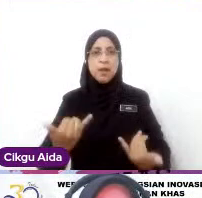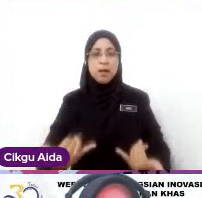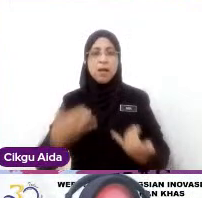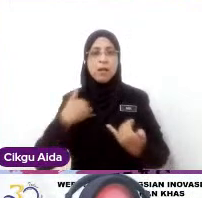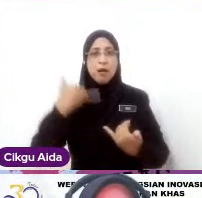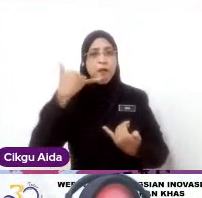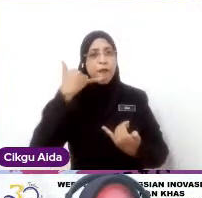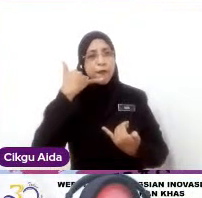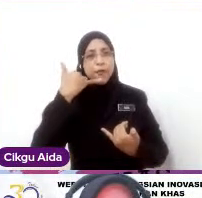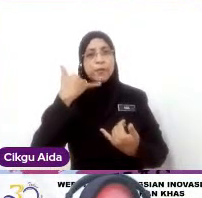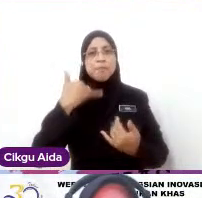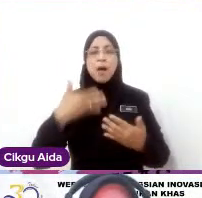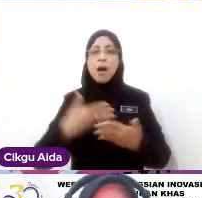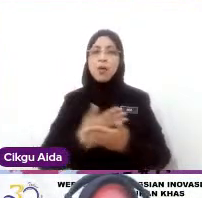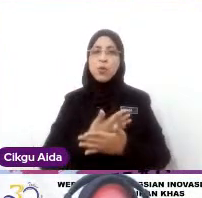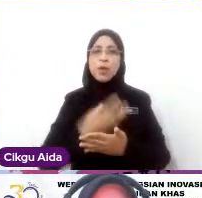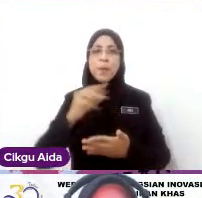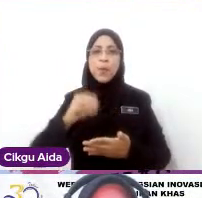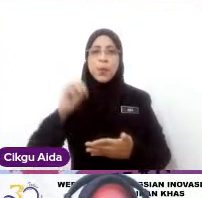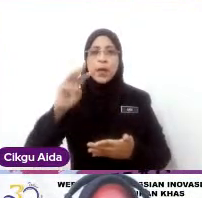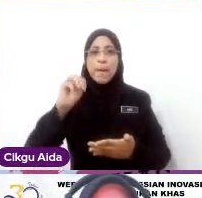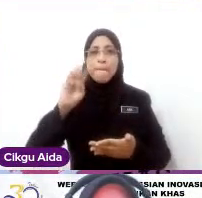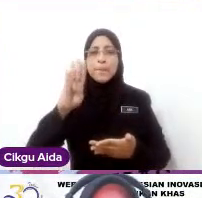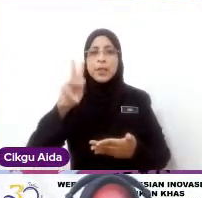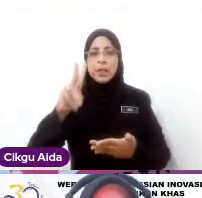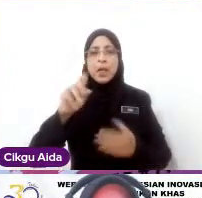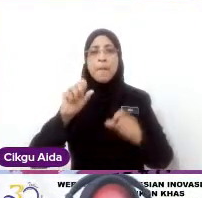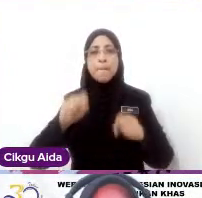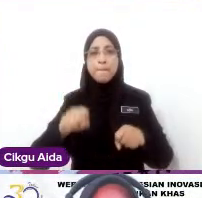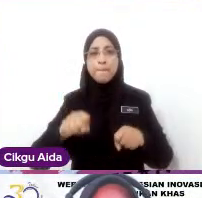suka belajar teknologi. Yang mana yang lebih memudahkan anak-anak